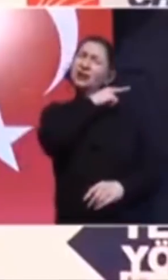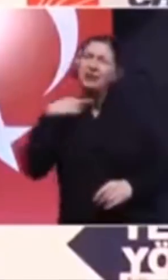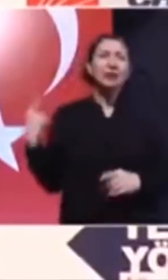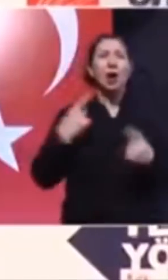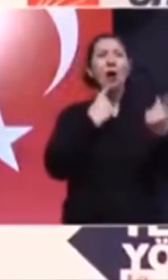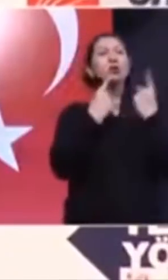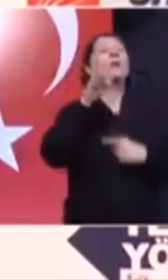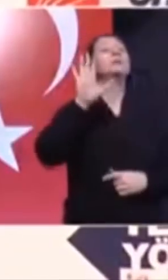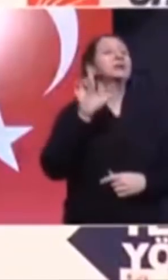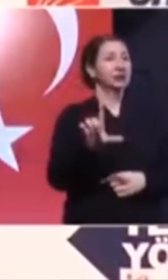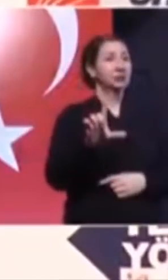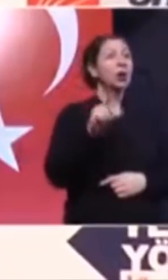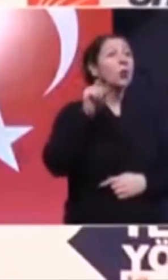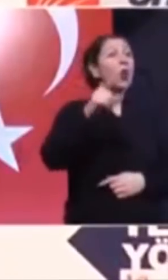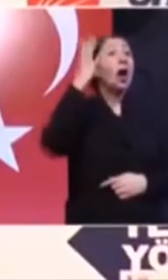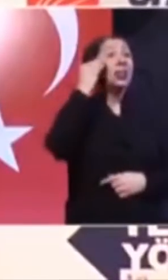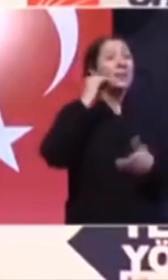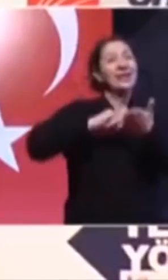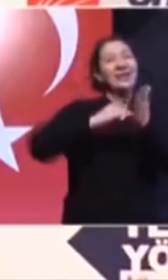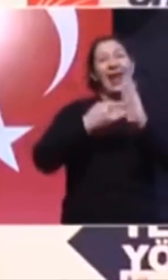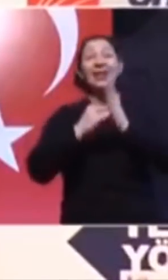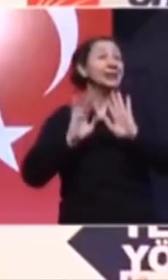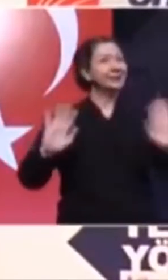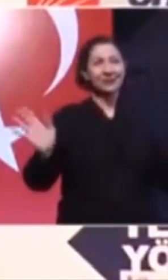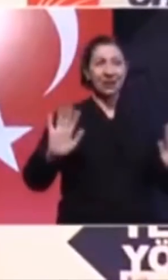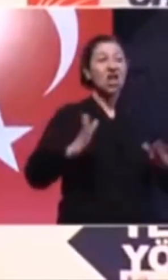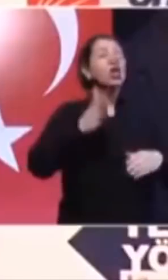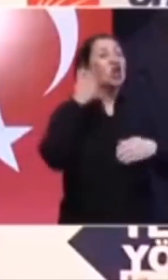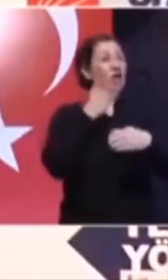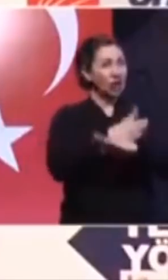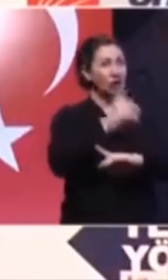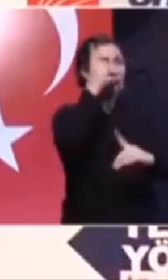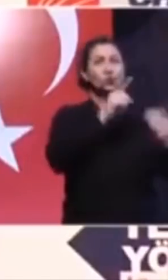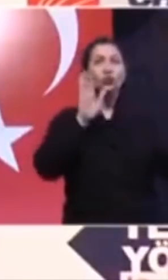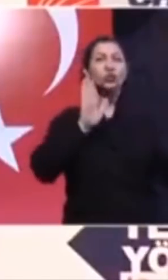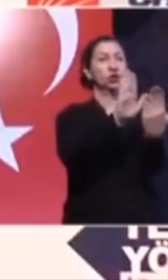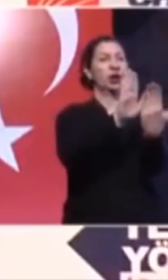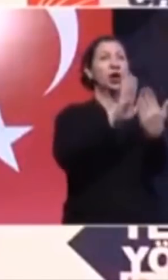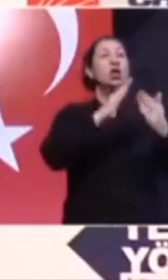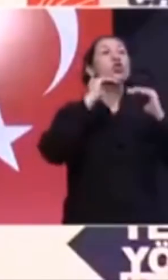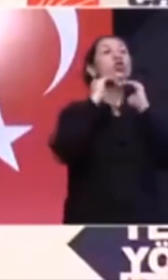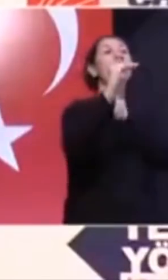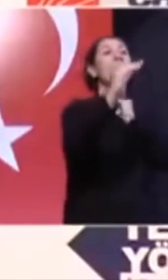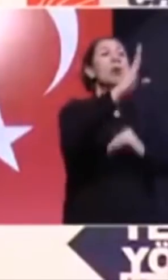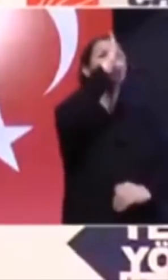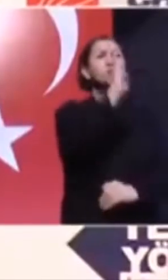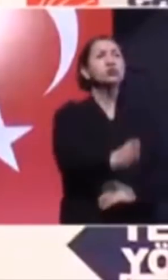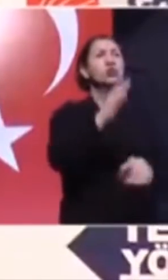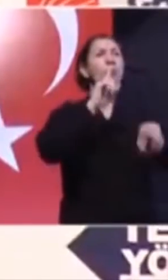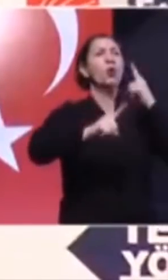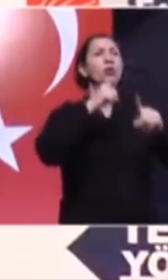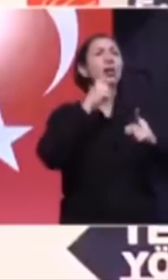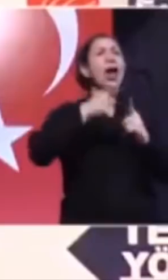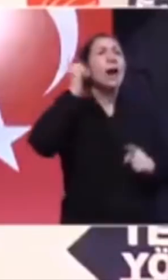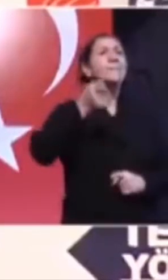konuşmamalıyız. Bu anlamda durumu idare eden değil, gerçeklerle yüzleşen ve topluma dürüstçe siyaset